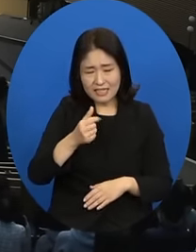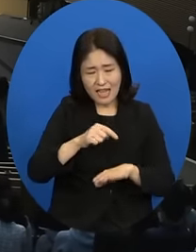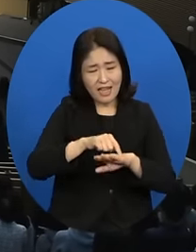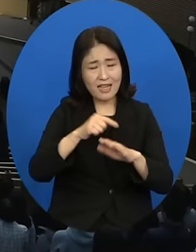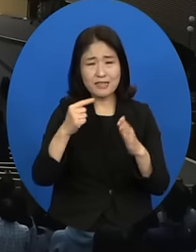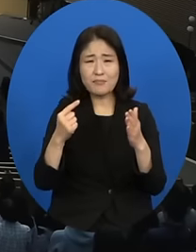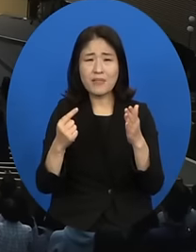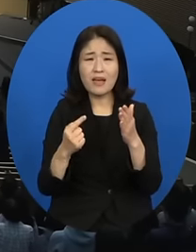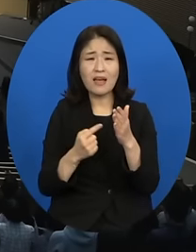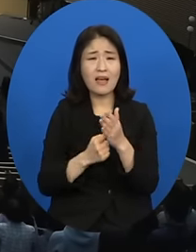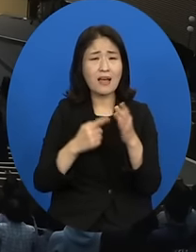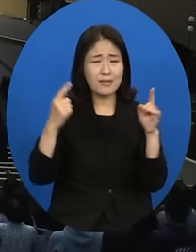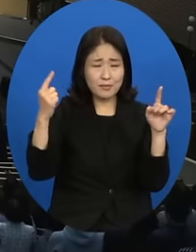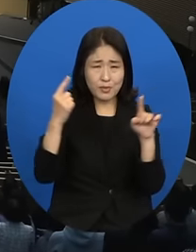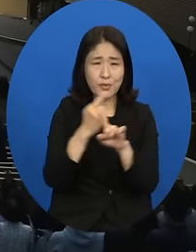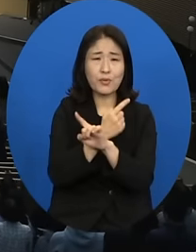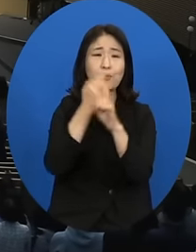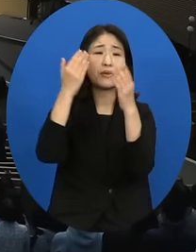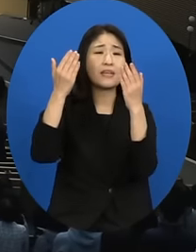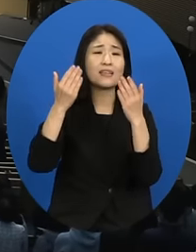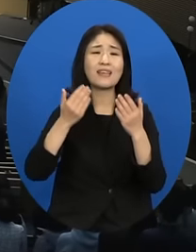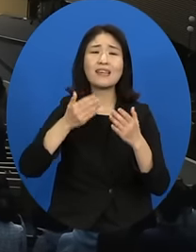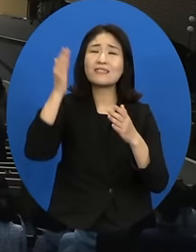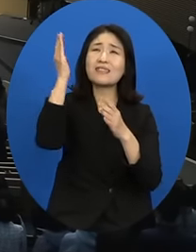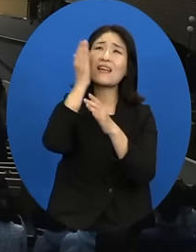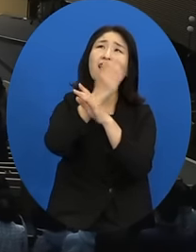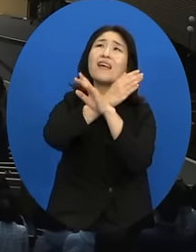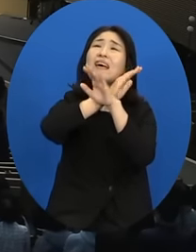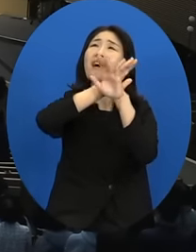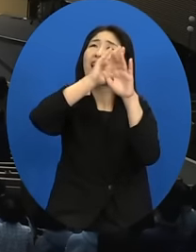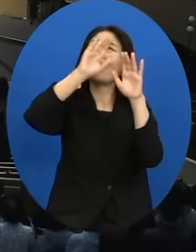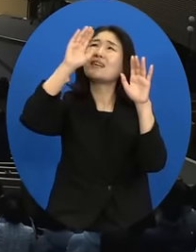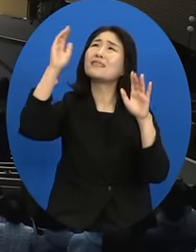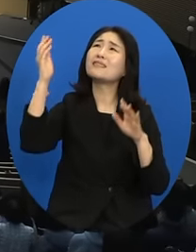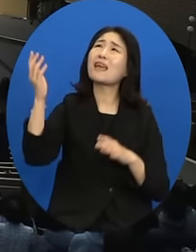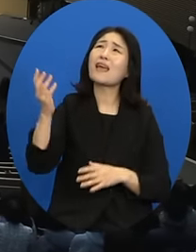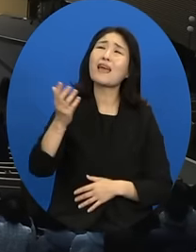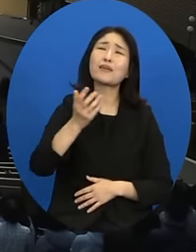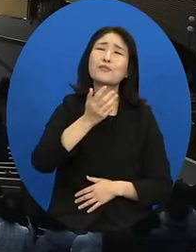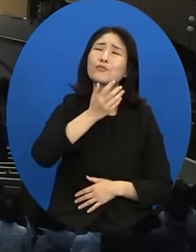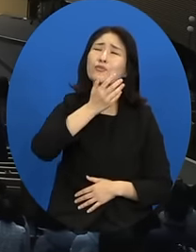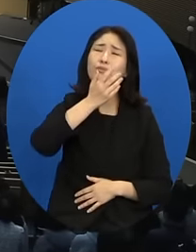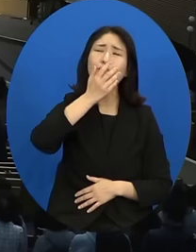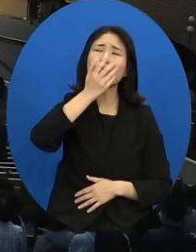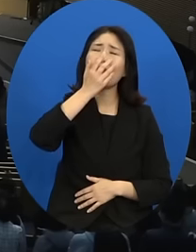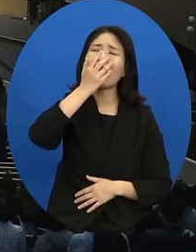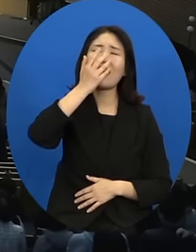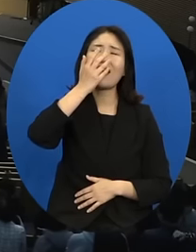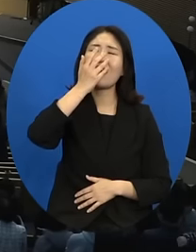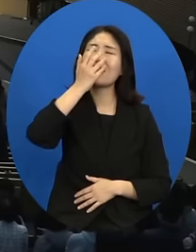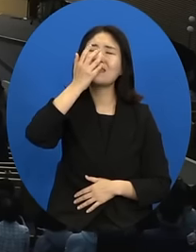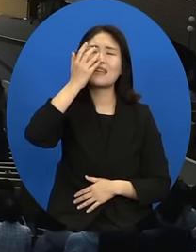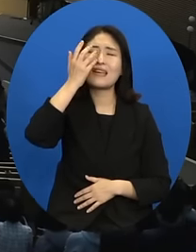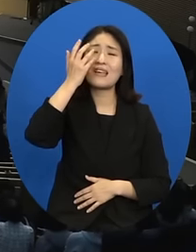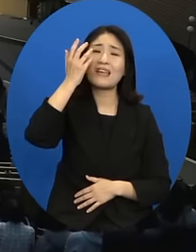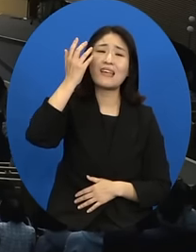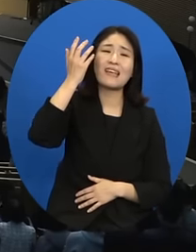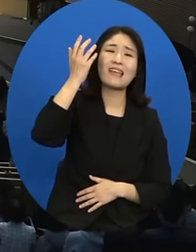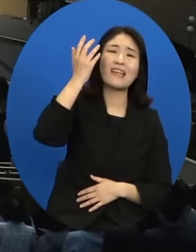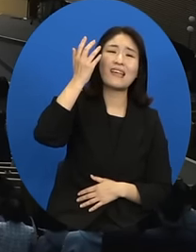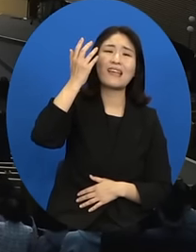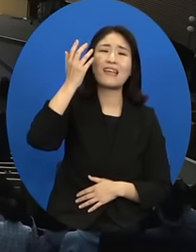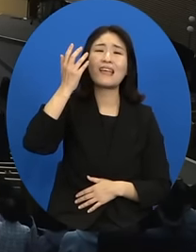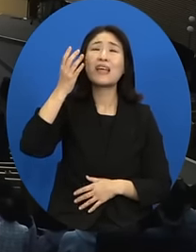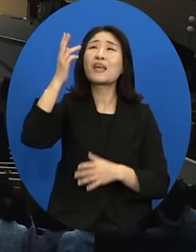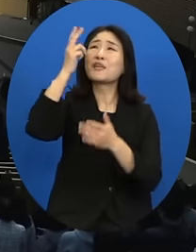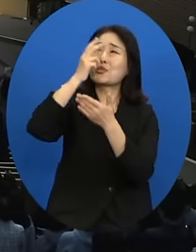내 작은 맘 돌이켜서 하늘에 꿈꾸게 하네.